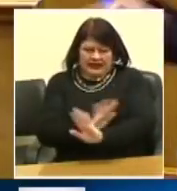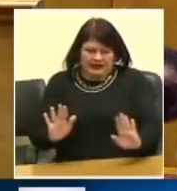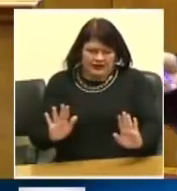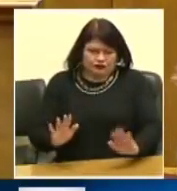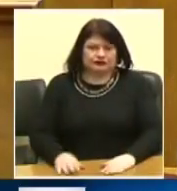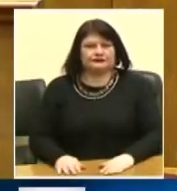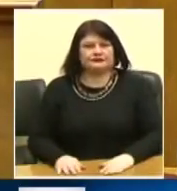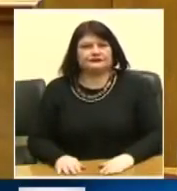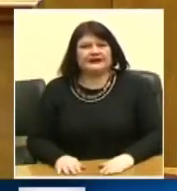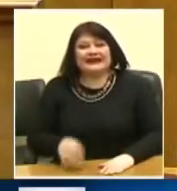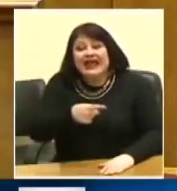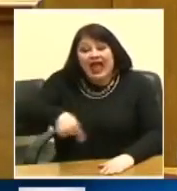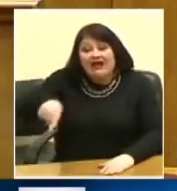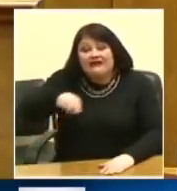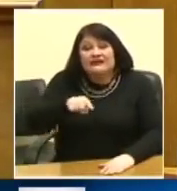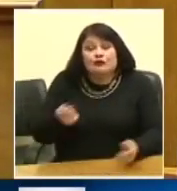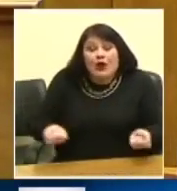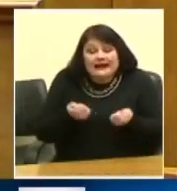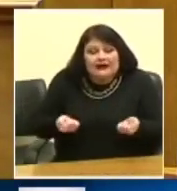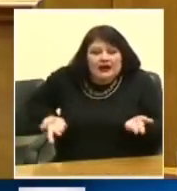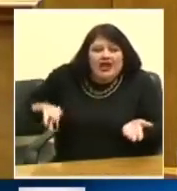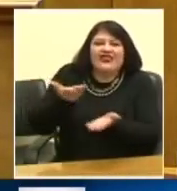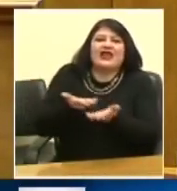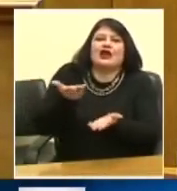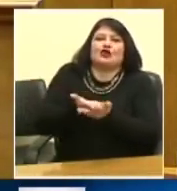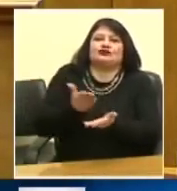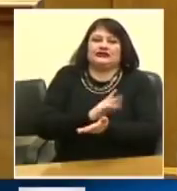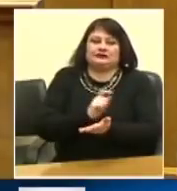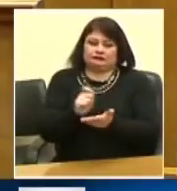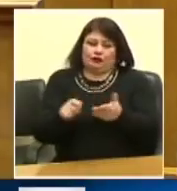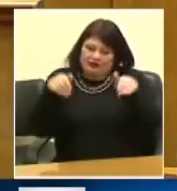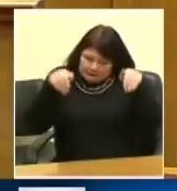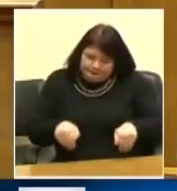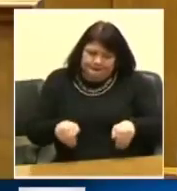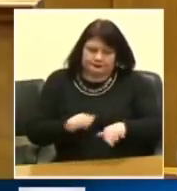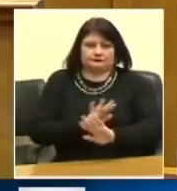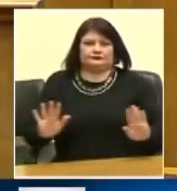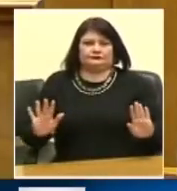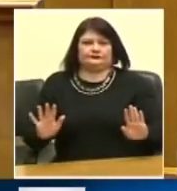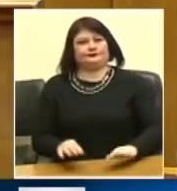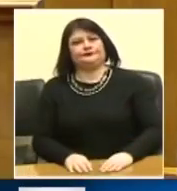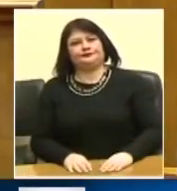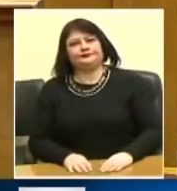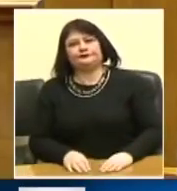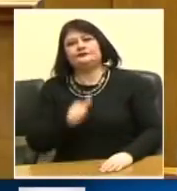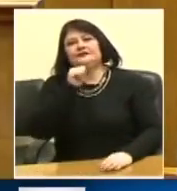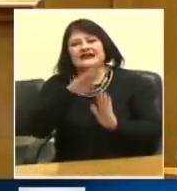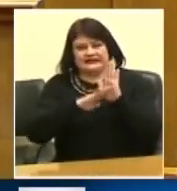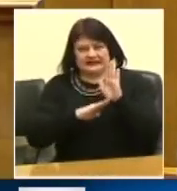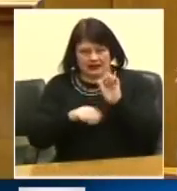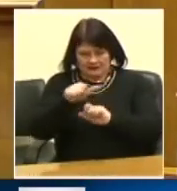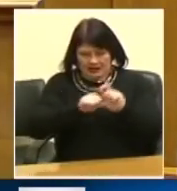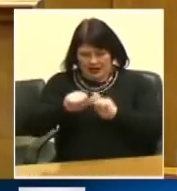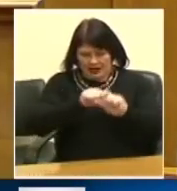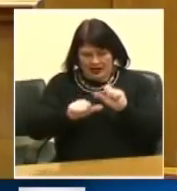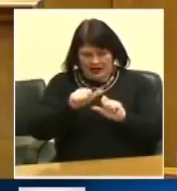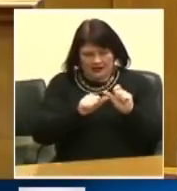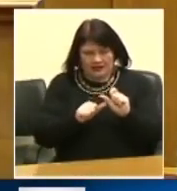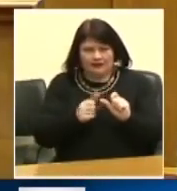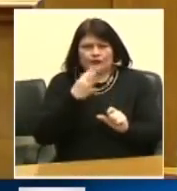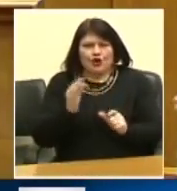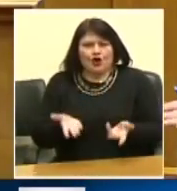σας και οι δηλωσίες την έδωσαν. Λοιπόν, η συνταγματική λοιπόν αναθεώρηση αυτή δεν έχει κανένα νόημα